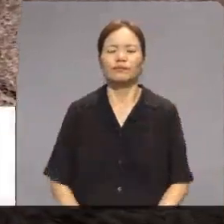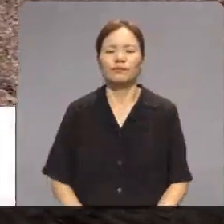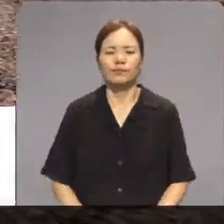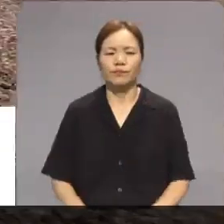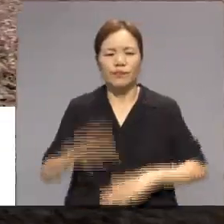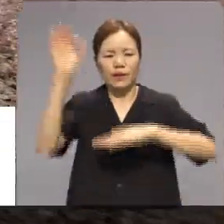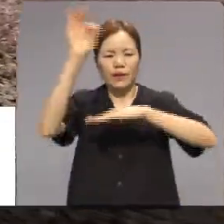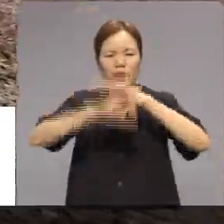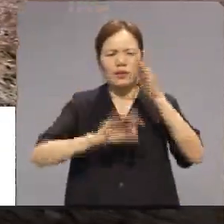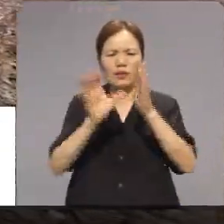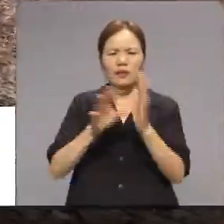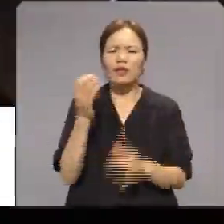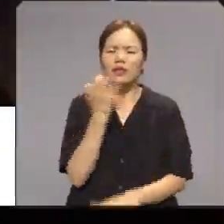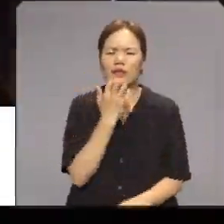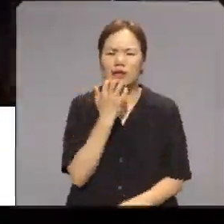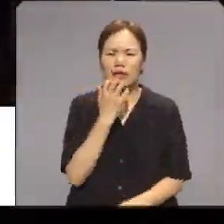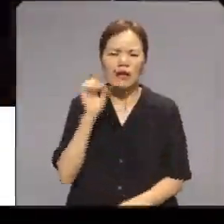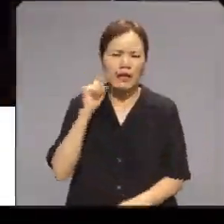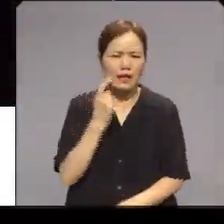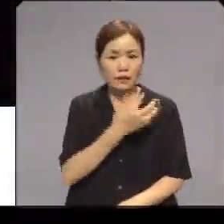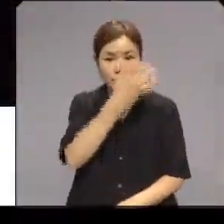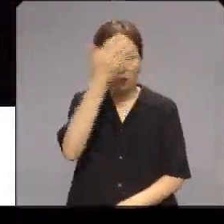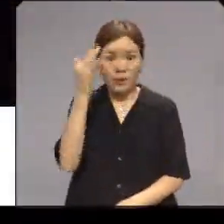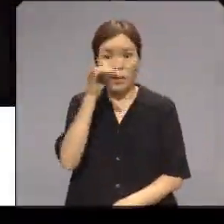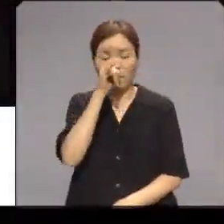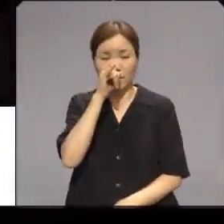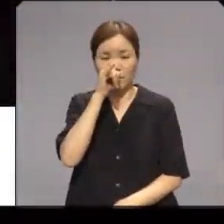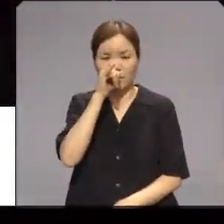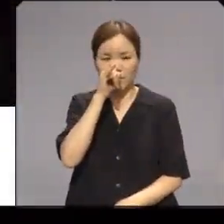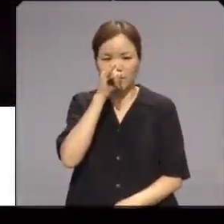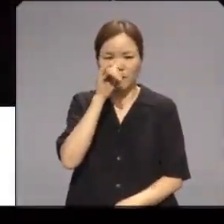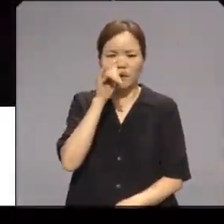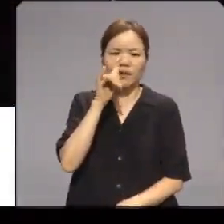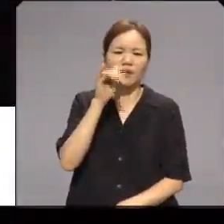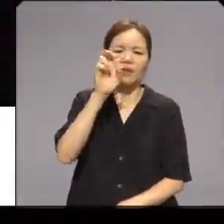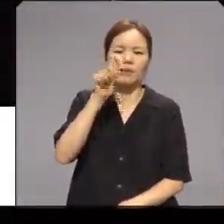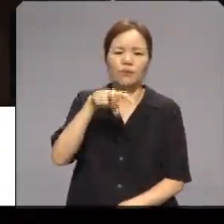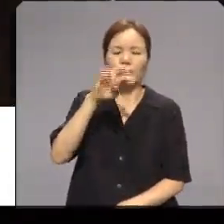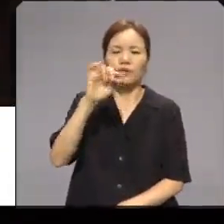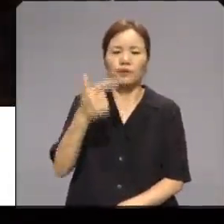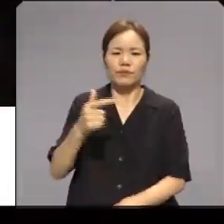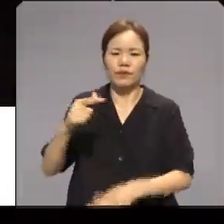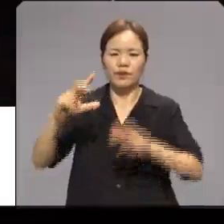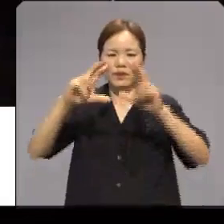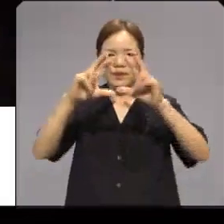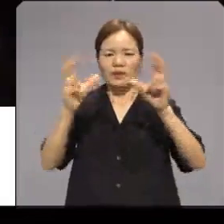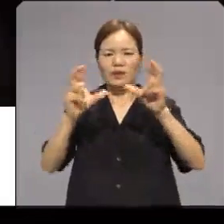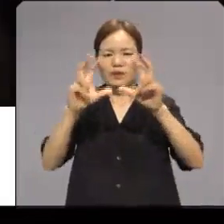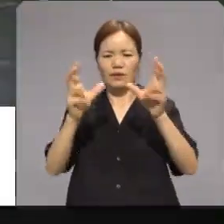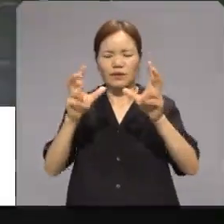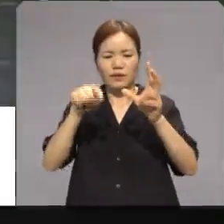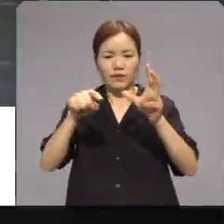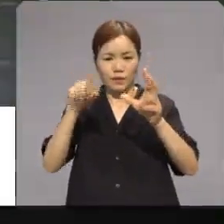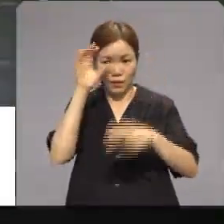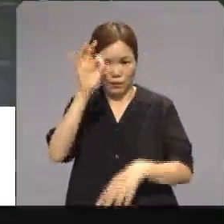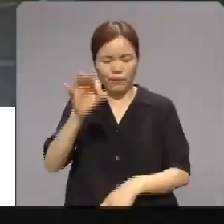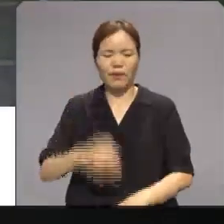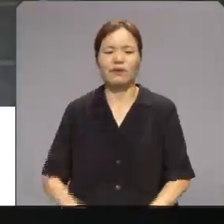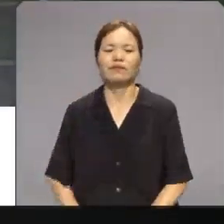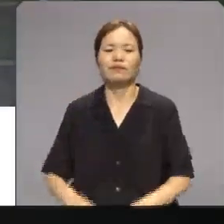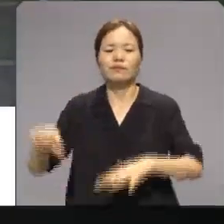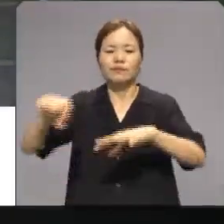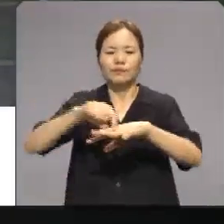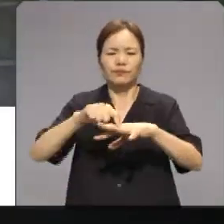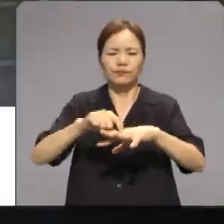해질 무렵 색색의 아름다움을 선보이는 무민 아트볼은 빼놓을 수 없는 볼거리입니다.